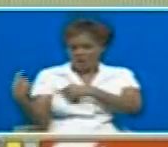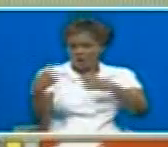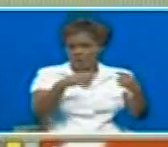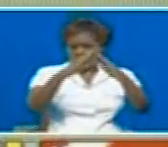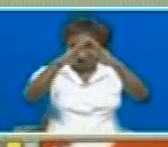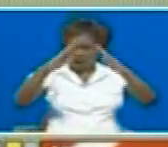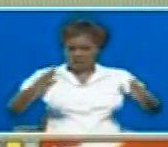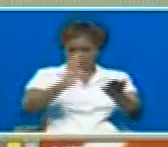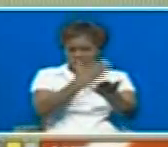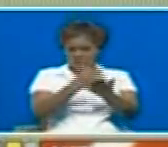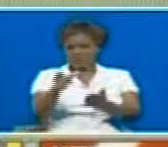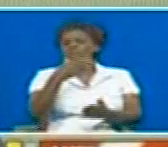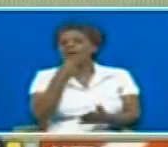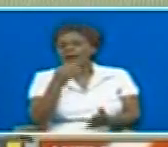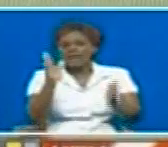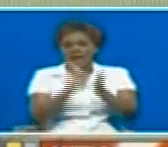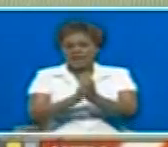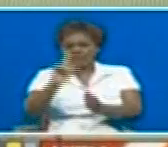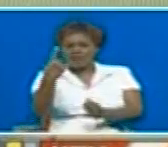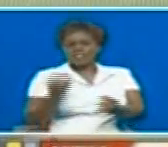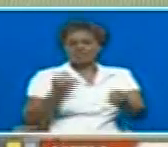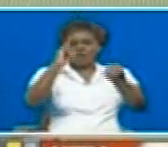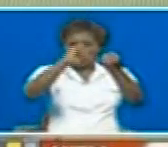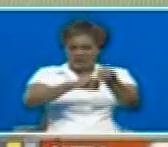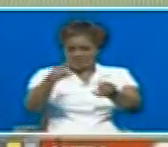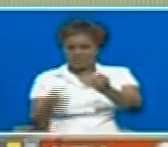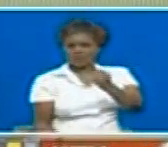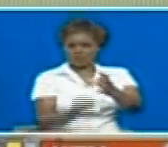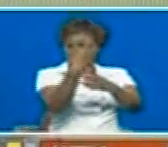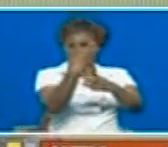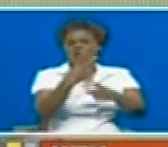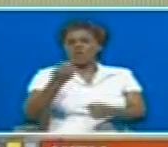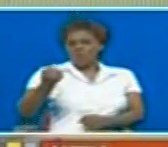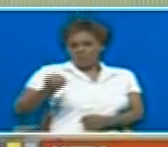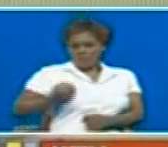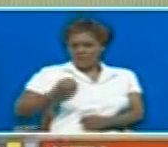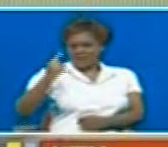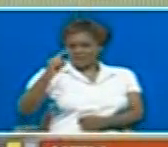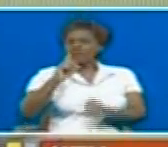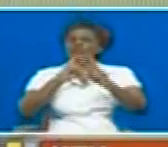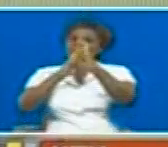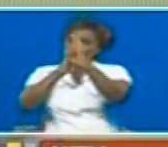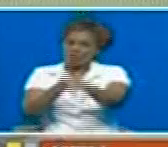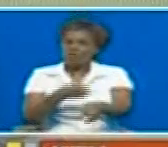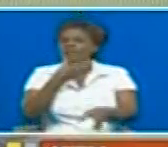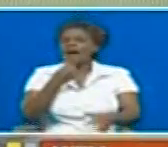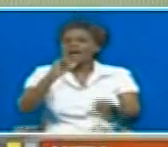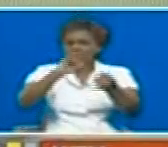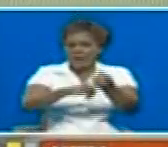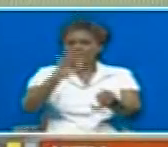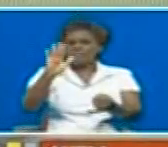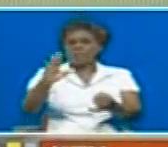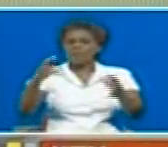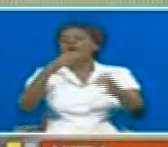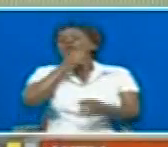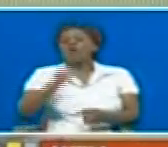kinyumbani kati ya jamaa huyo na mkewe wa kwanza ndio chanzo cha mwanamke huyo kumripoti mumewe kwa wazee kutoka